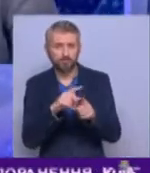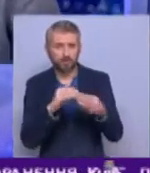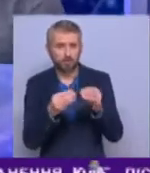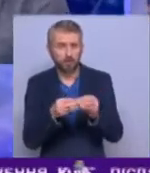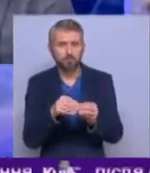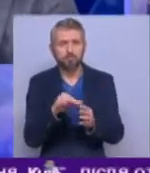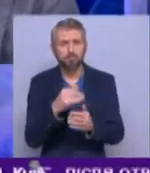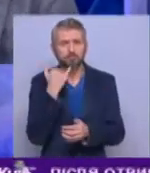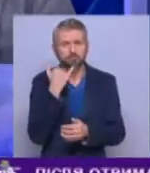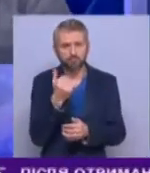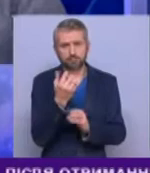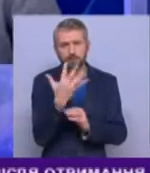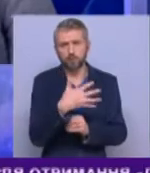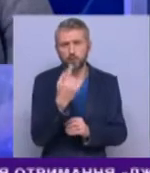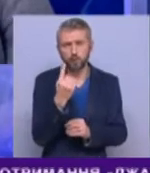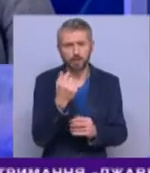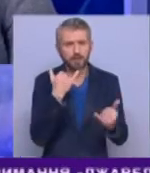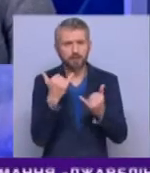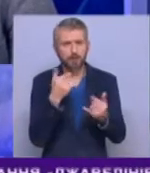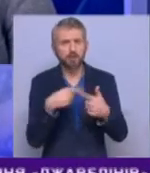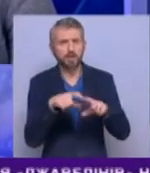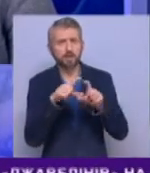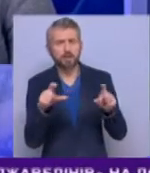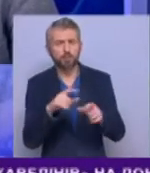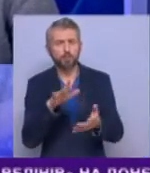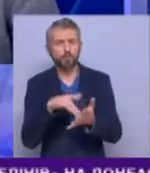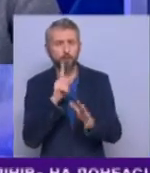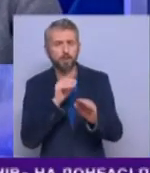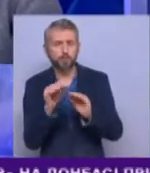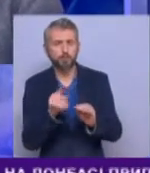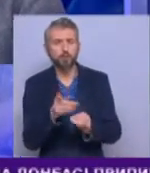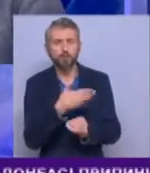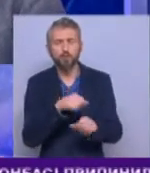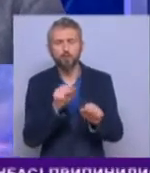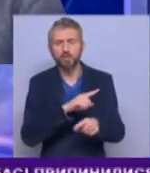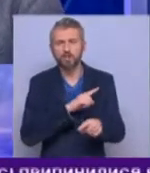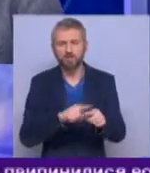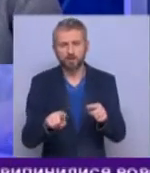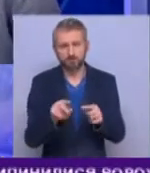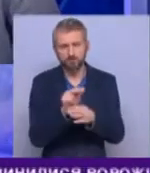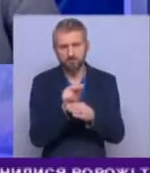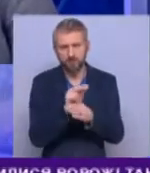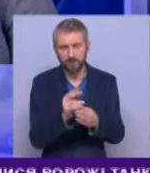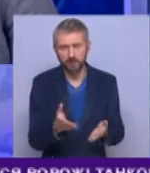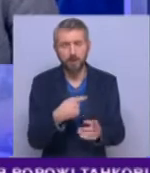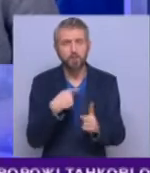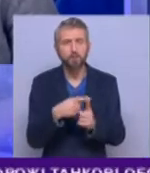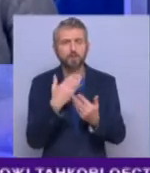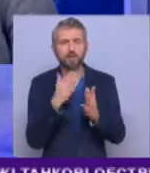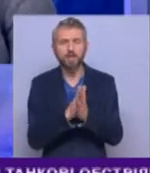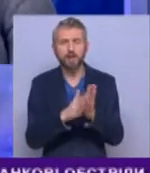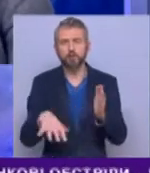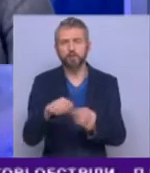ж на ту саму 1551, на диспетчерську департаменту міського благоустрою, щоб ми могли швидко відреагувати на даний факт. Плюс звертаюся до